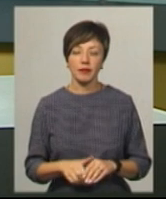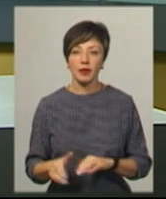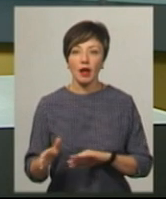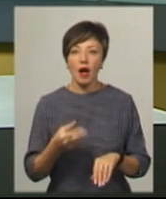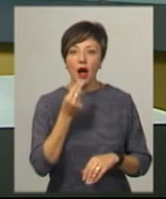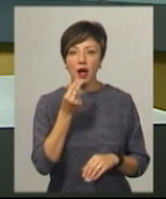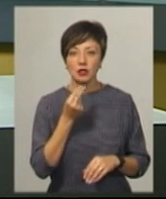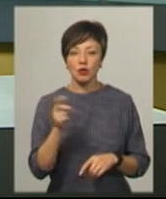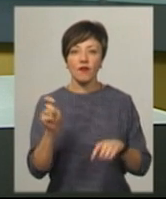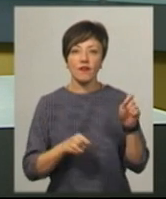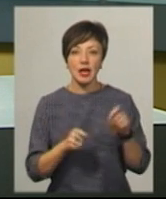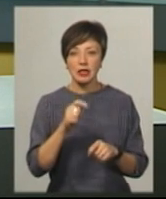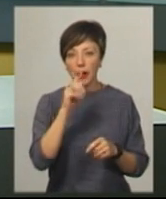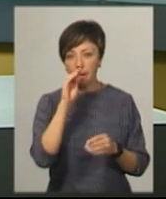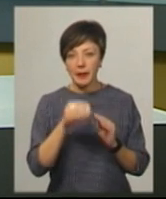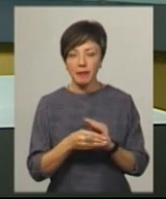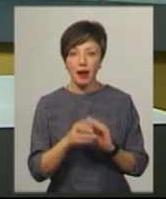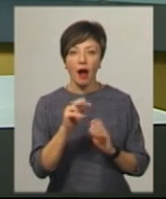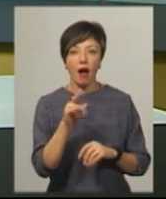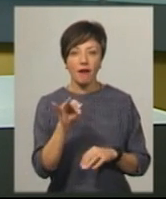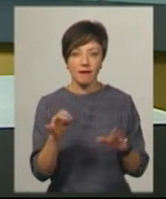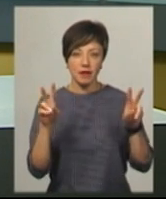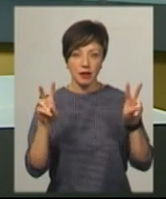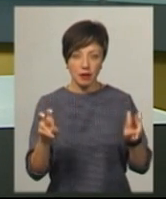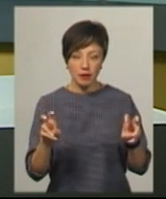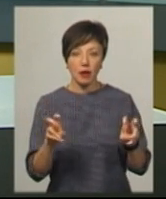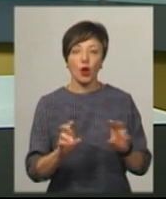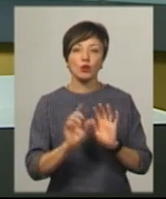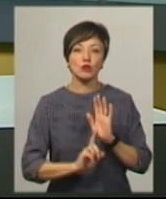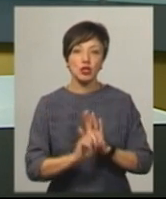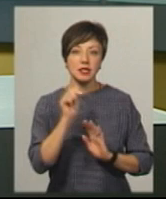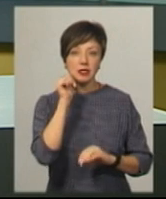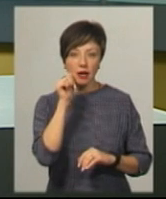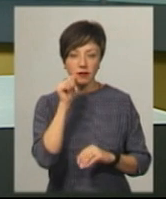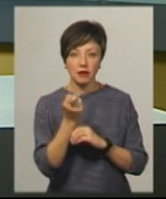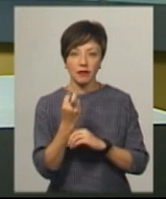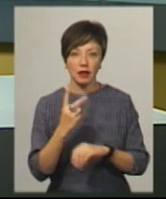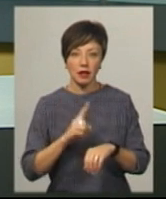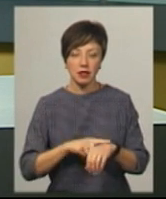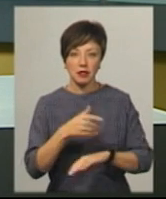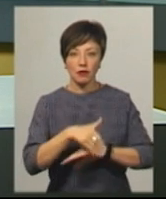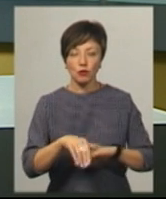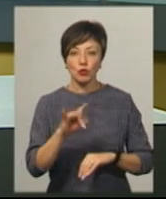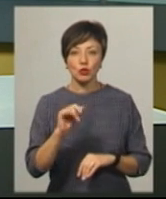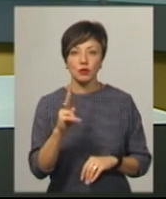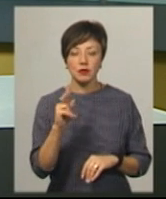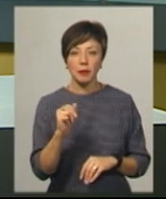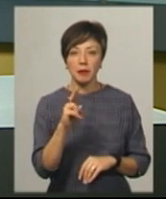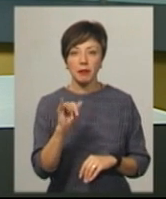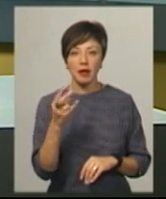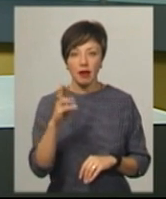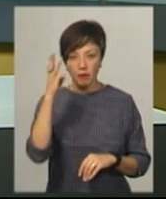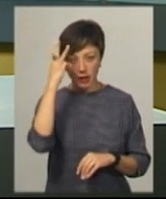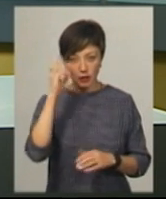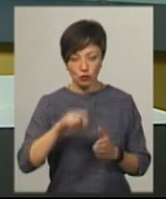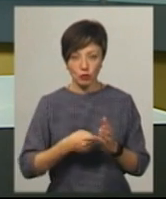Гастрофест «Підпілля кави», який проводиться за підтримки громадських ініціатив, розпочнеться завтра о 12-й на вулиці Проскурівського підпілля у